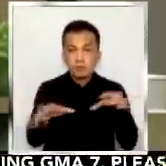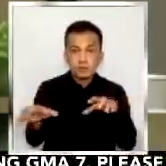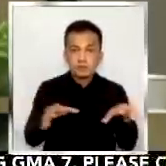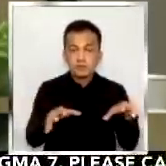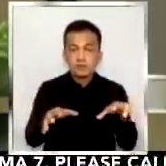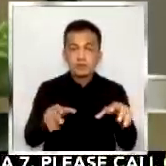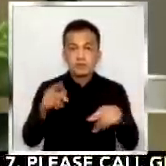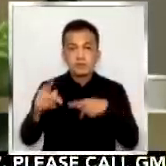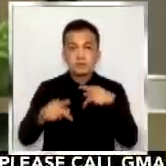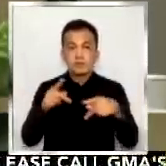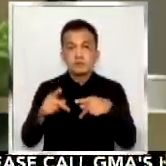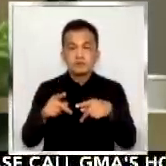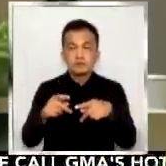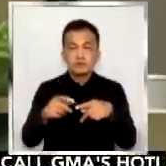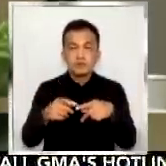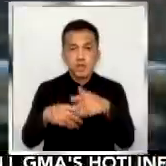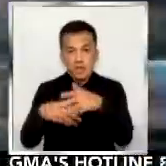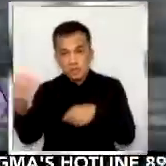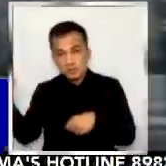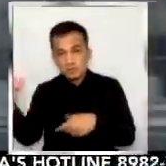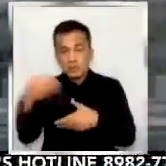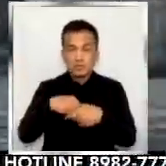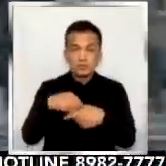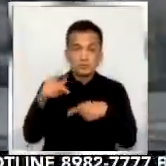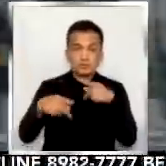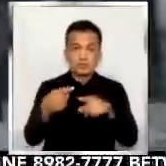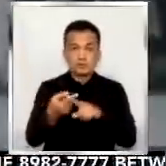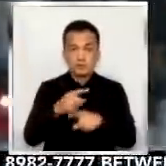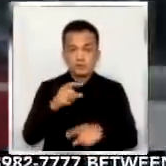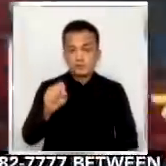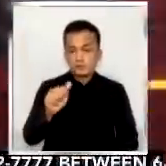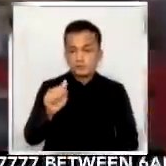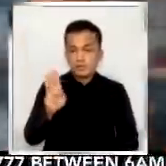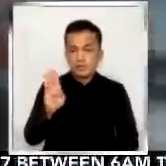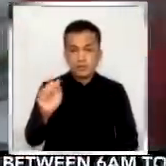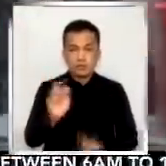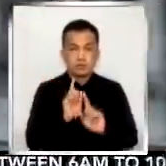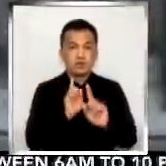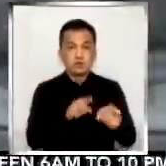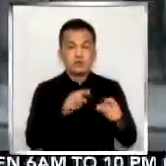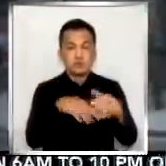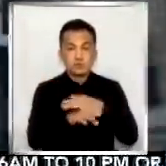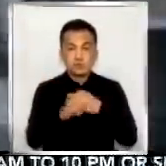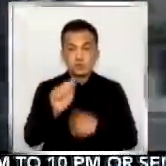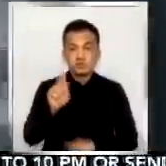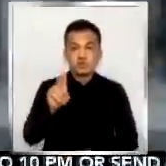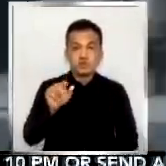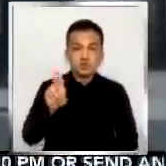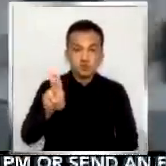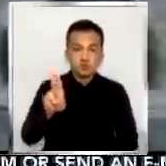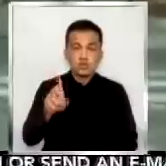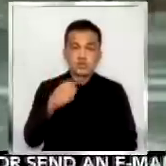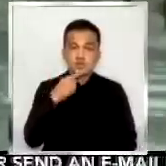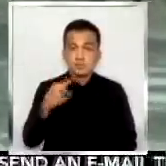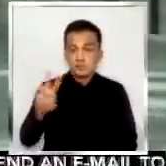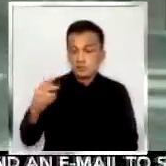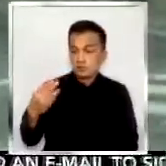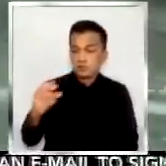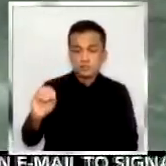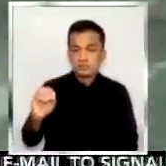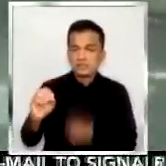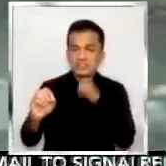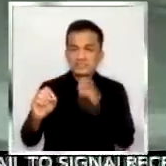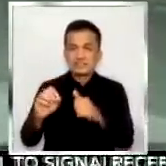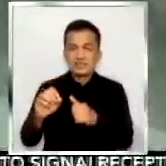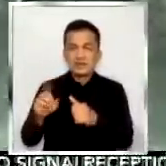Saba to Sulu. Sabi ng World Health Organization, hindi ito ang variant ng virus na unang nakita